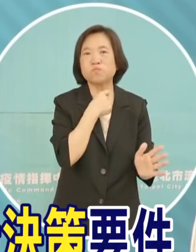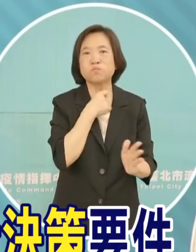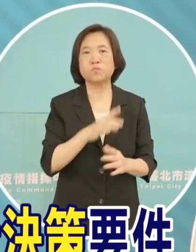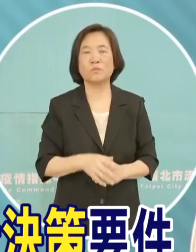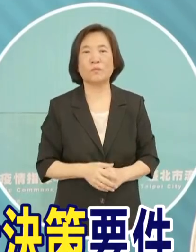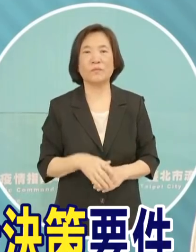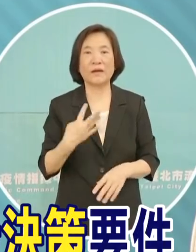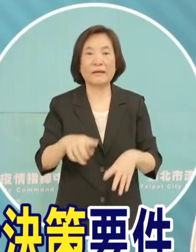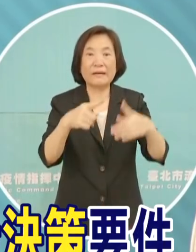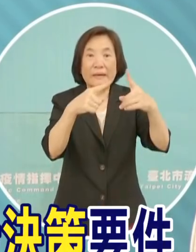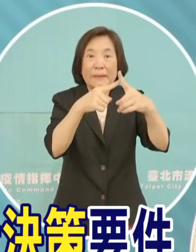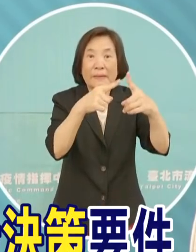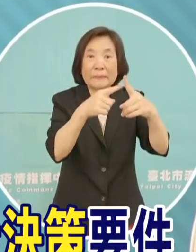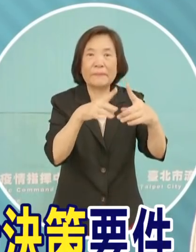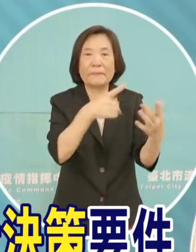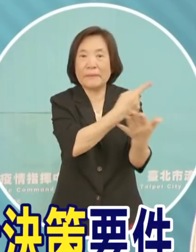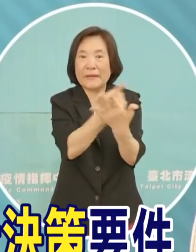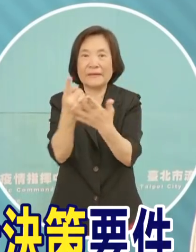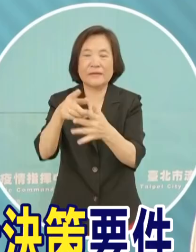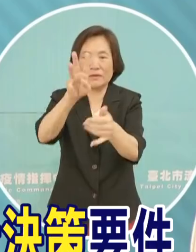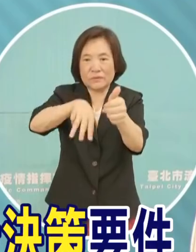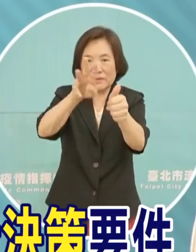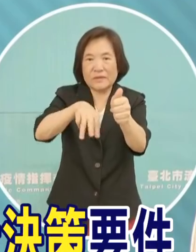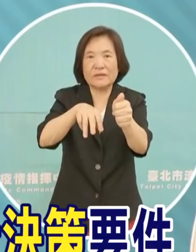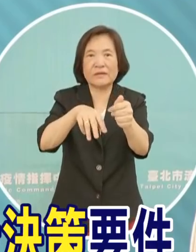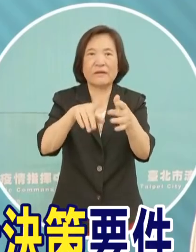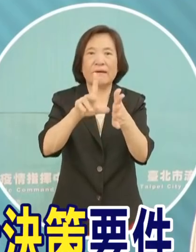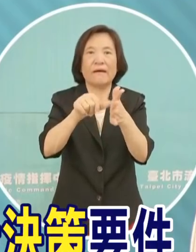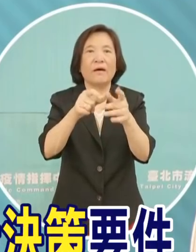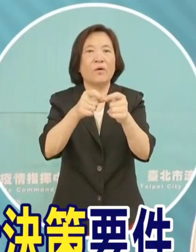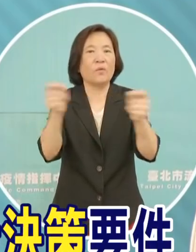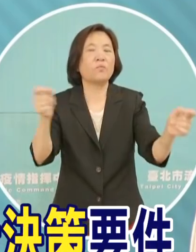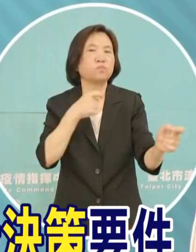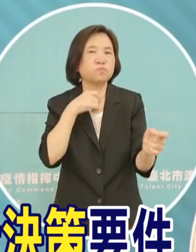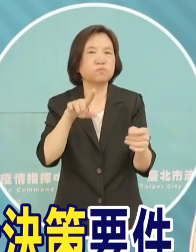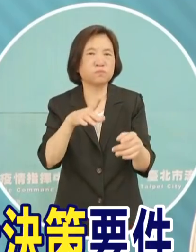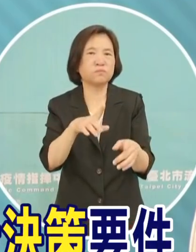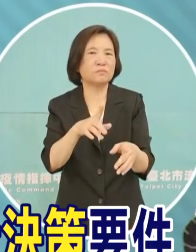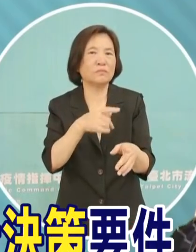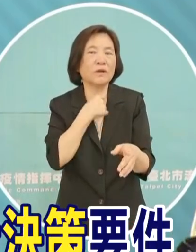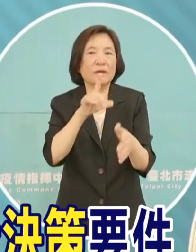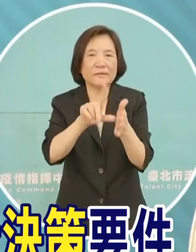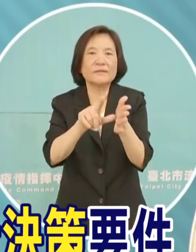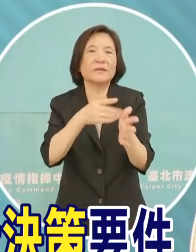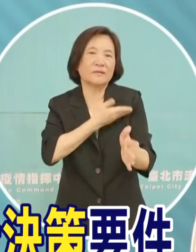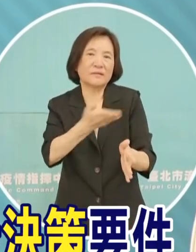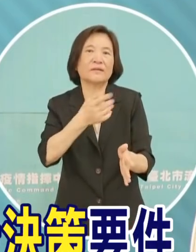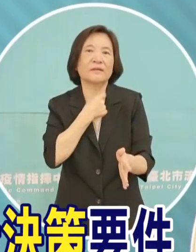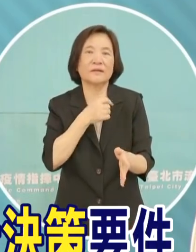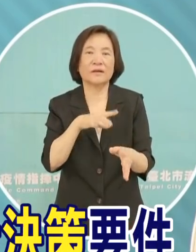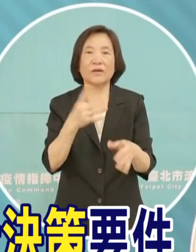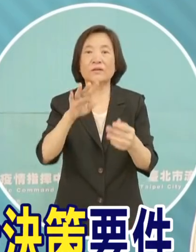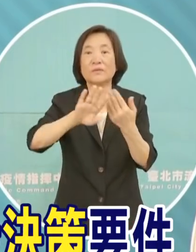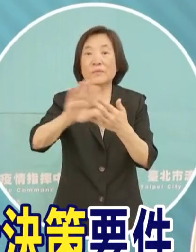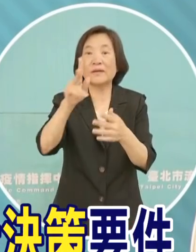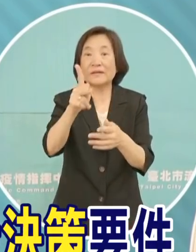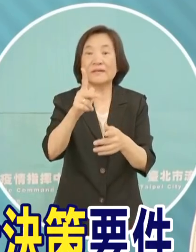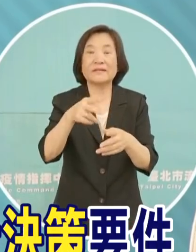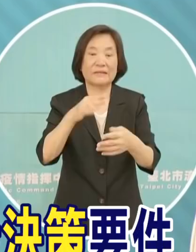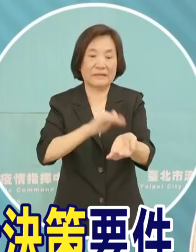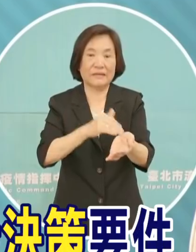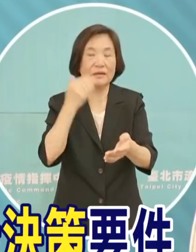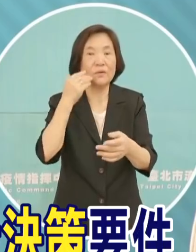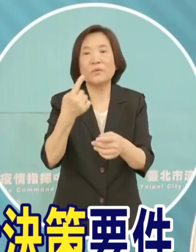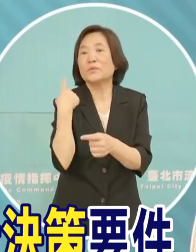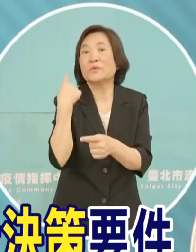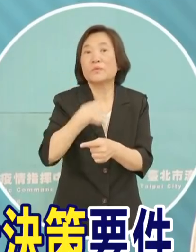人员的训练都需要时间的哈，那转换要时间的哈。当然像外科医生呢，我刚才昨天说开心